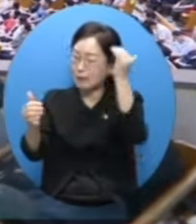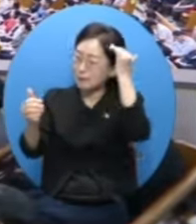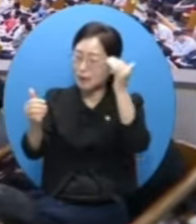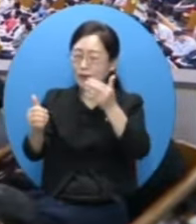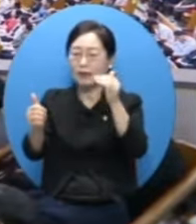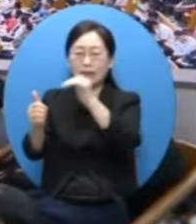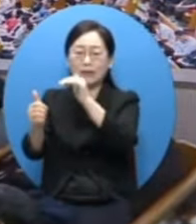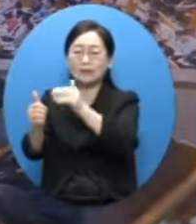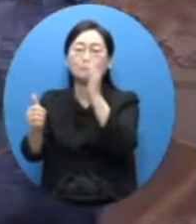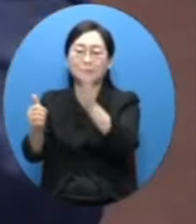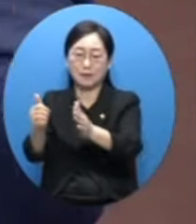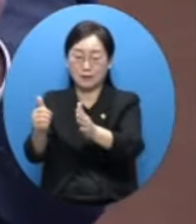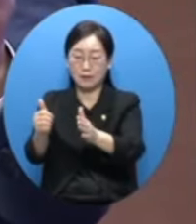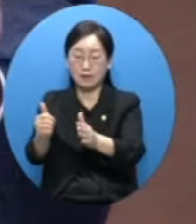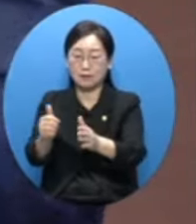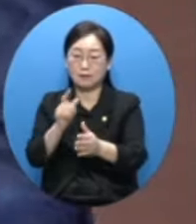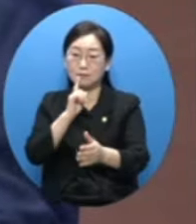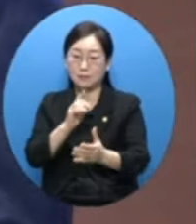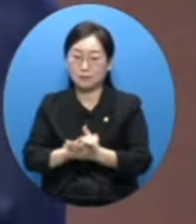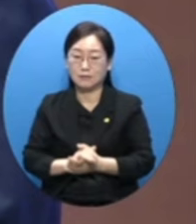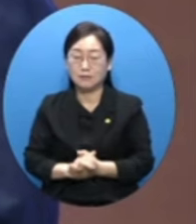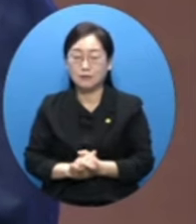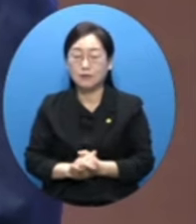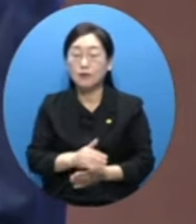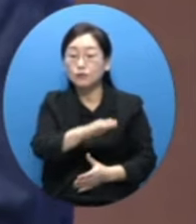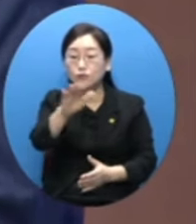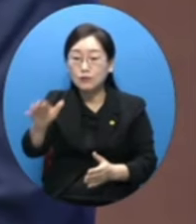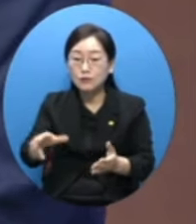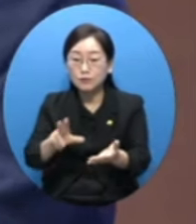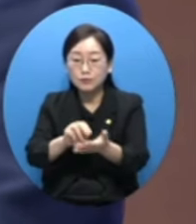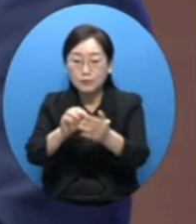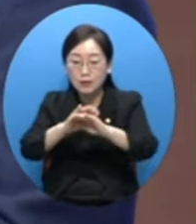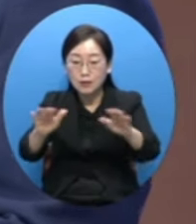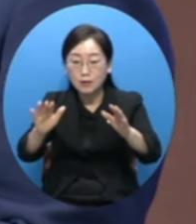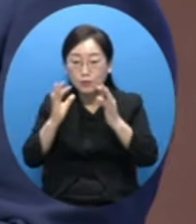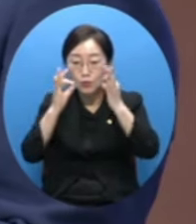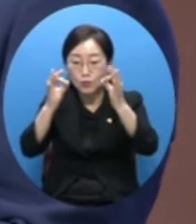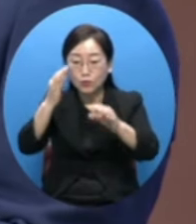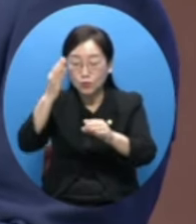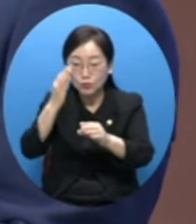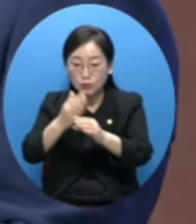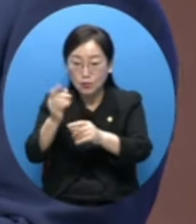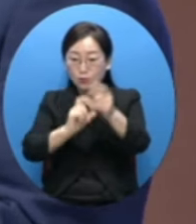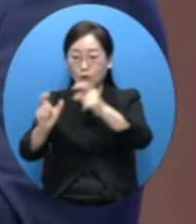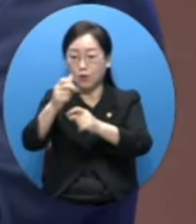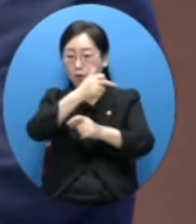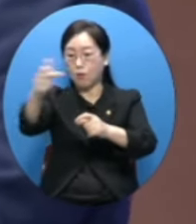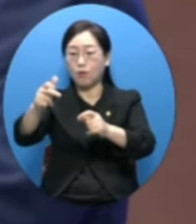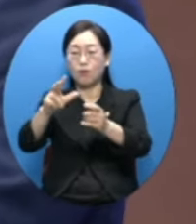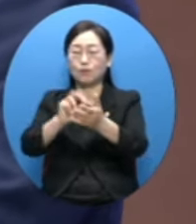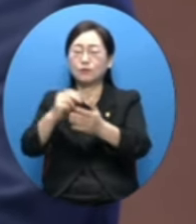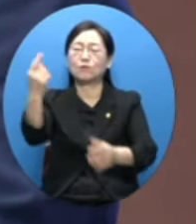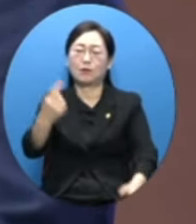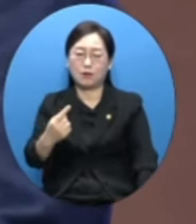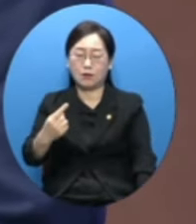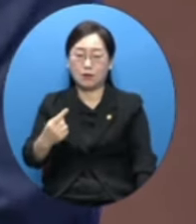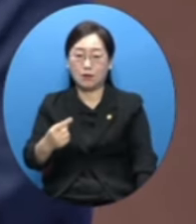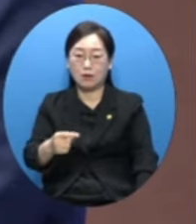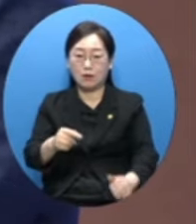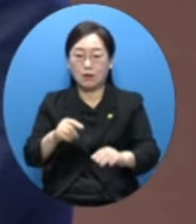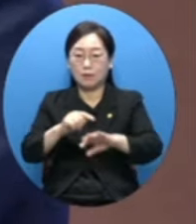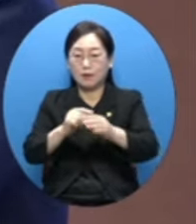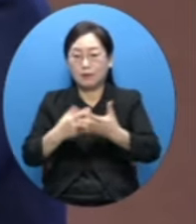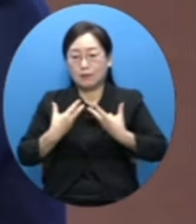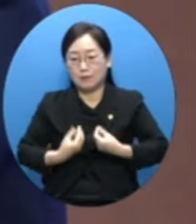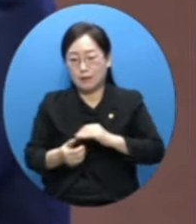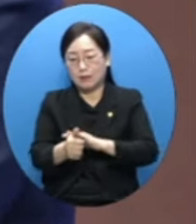문제를 해결하기 위해서 기도할 때 더 큰 문제가 다가올 때가 있습니다. 그때 절망하고 뒤로 물러서면 안 됩니다. 약속의 말씀 붙잡고 믿음으로 전진